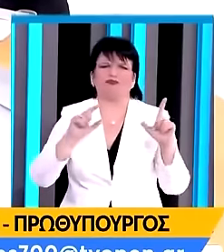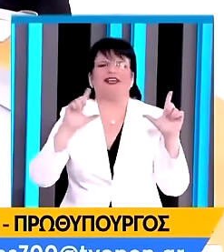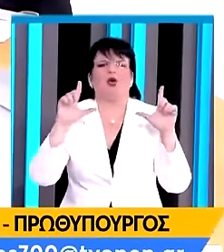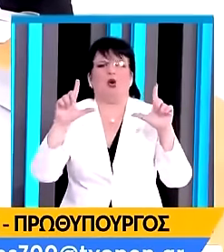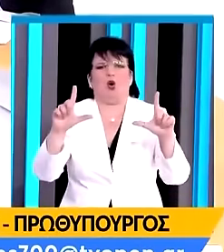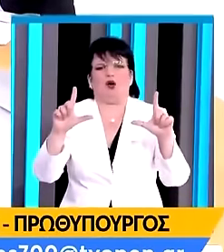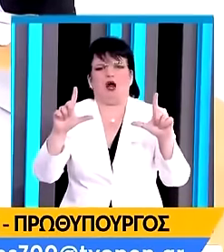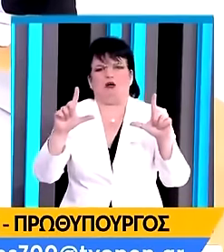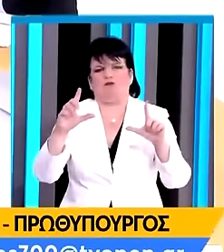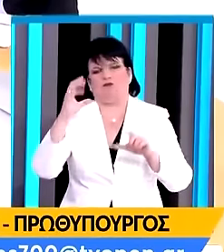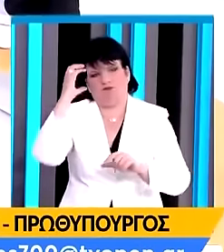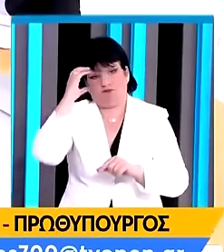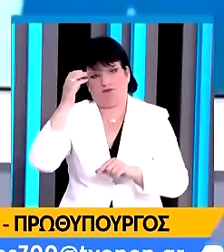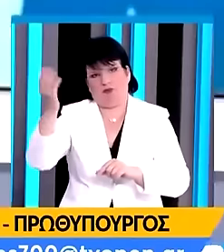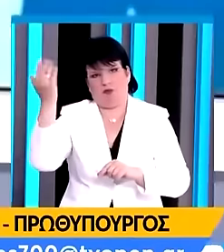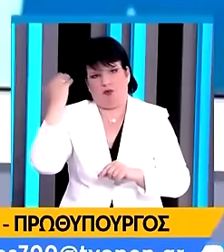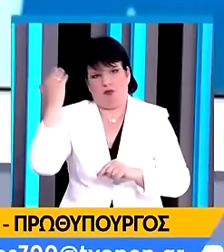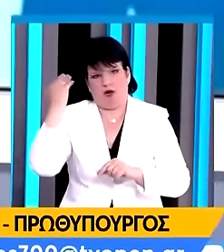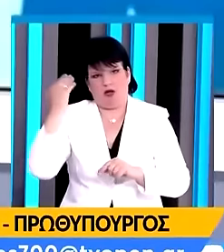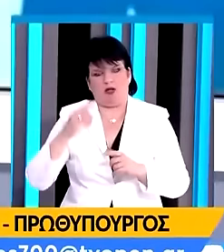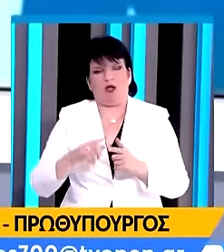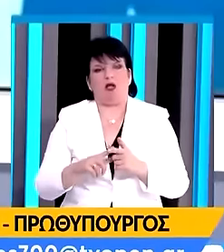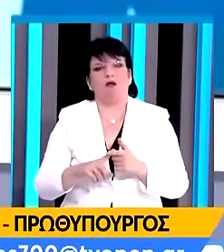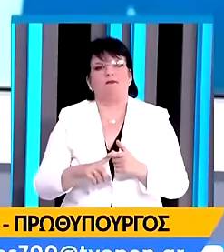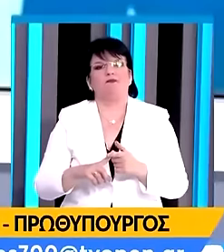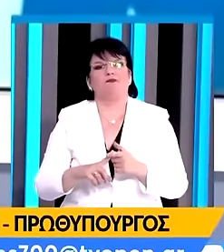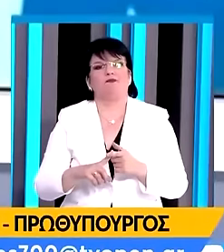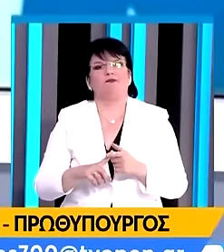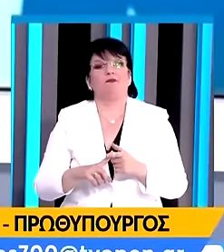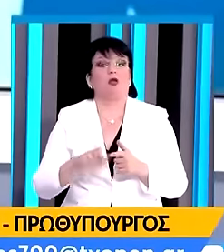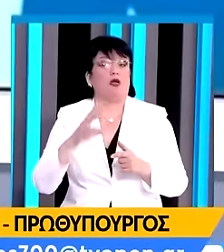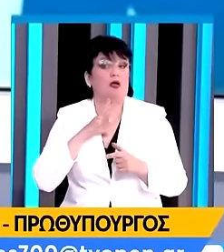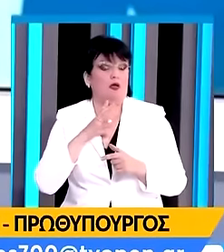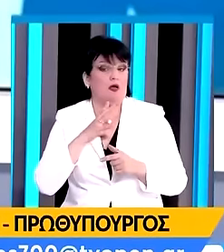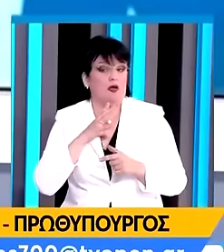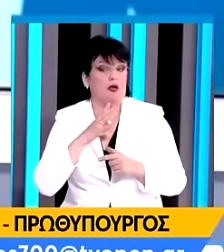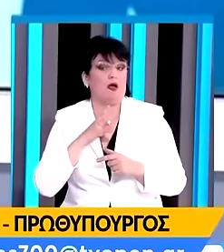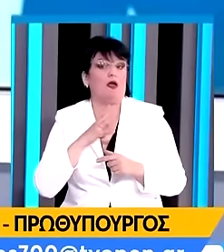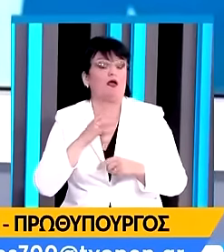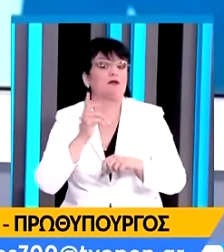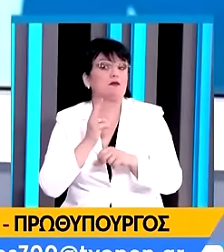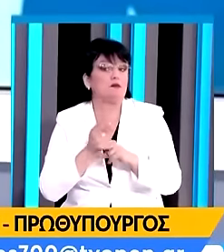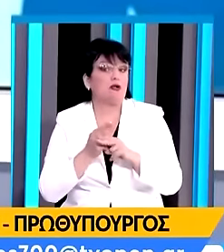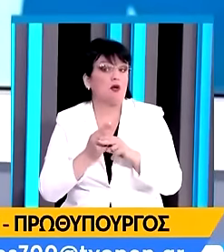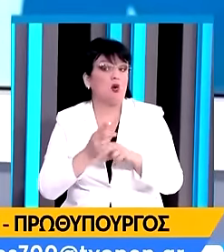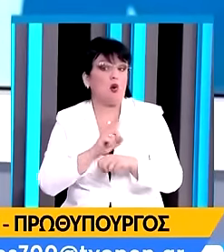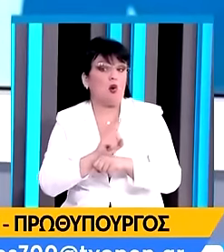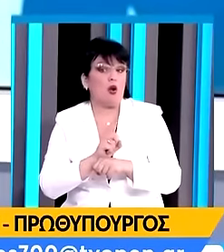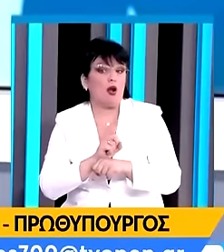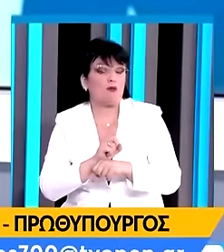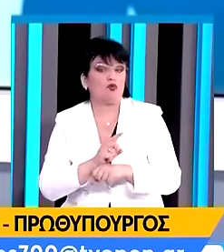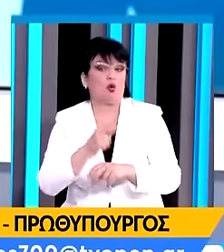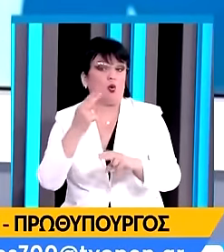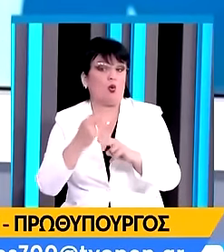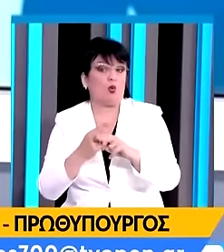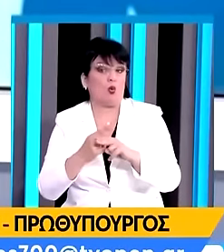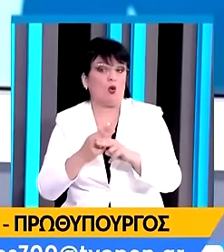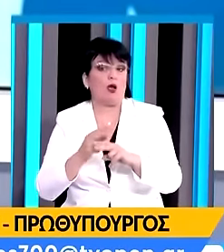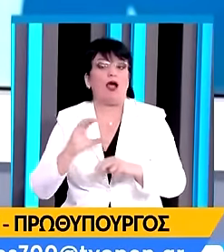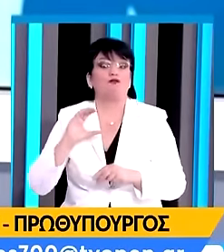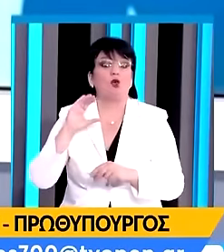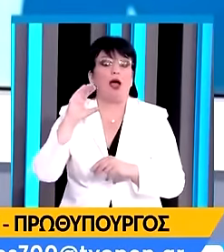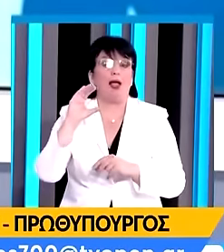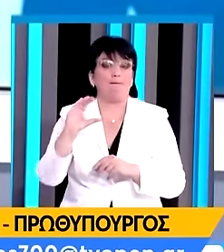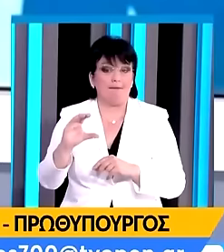πώς υποδεχόμαστε τον ασθενή, ειδικά τον ασθενή που έρχεται με τραύμα, όπου κάθε λεπτό μετράει. Άλλη μια σημαντική επένδυση, η οποία